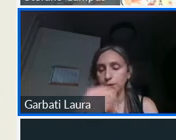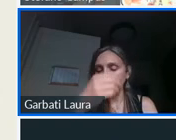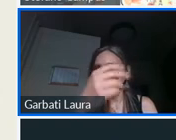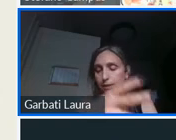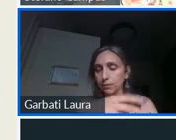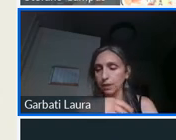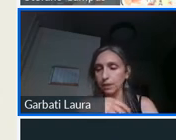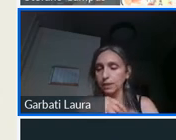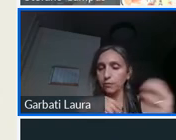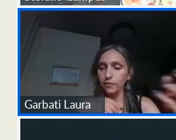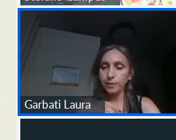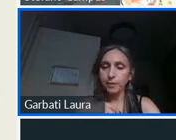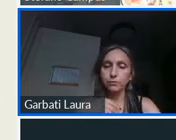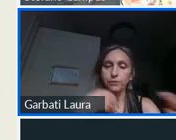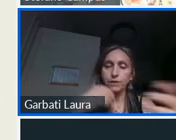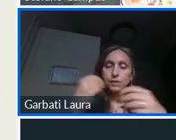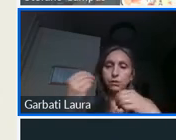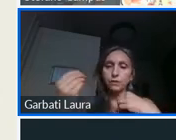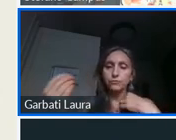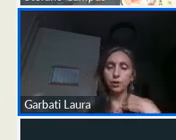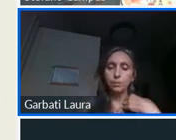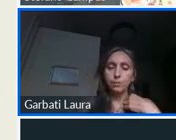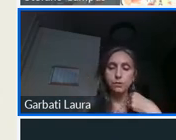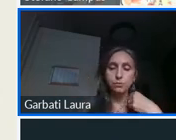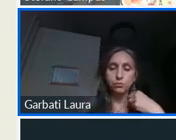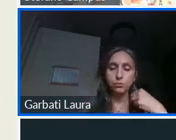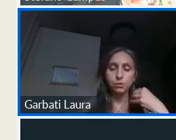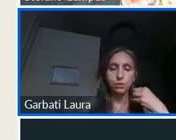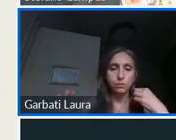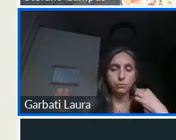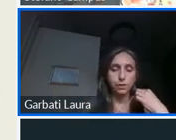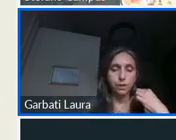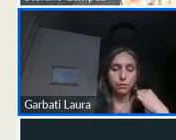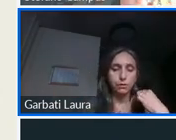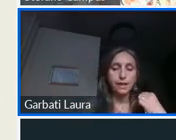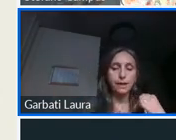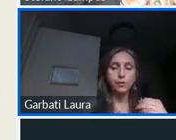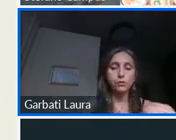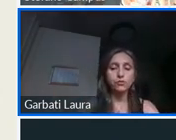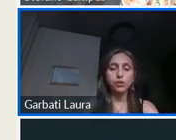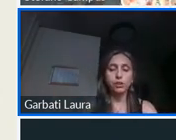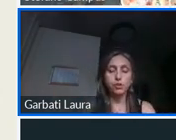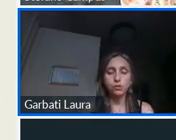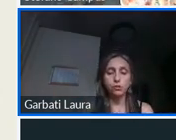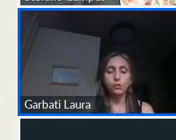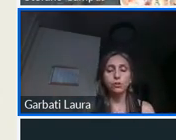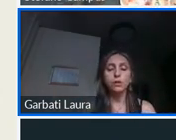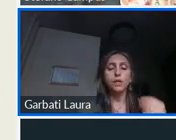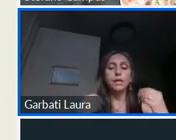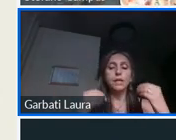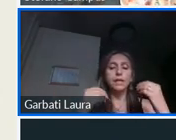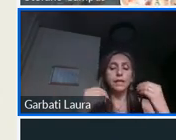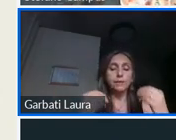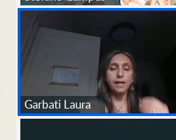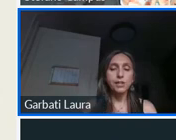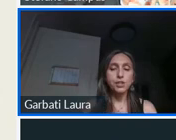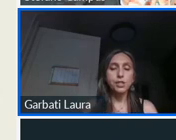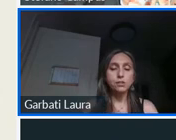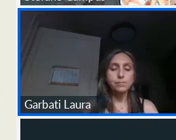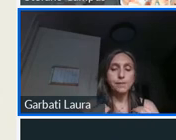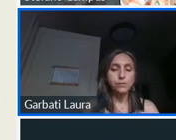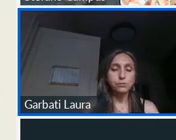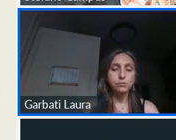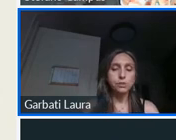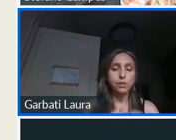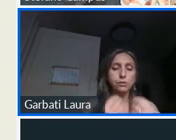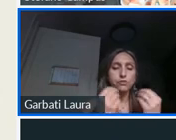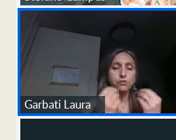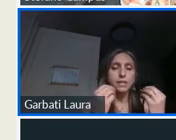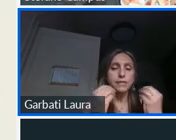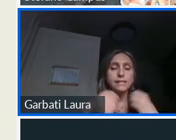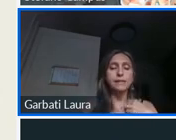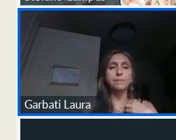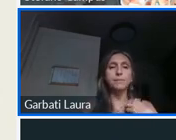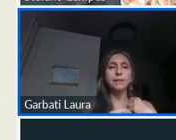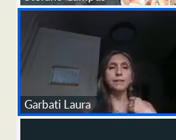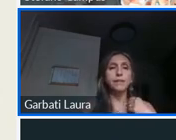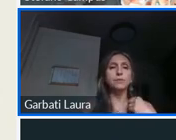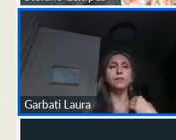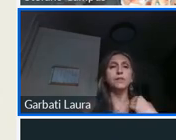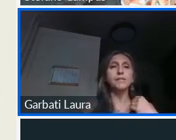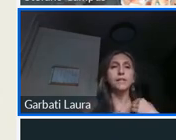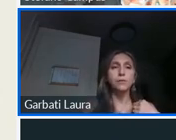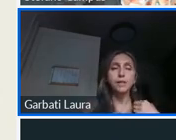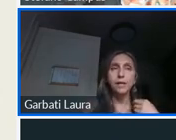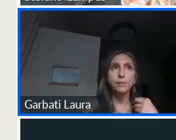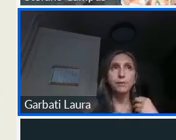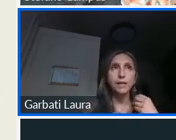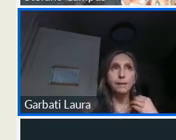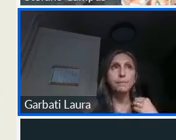tempo di distinguere tra il movimento free software e open source. Ricordiamo, i concetti sono che una licenza open source ti concederà sempre il